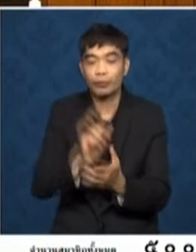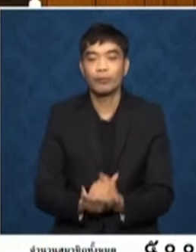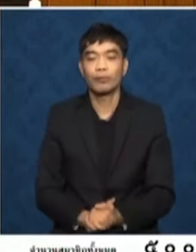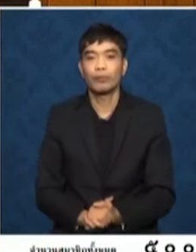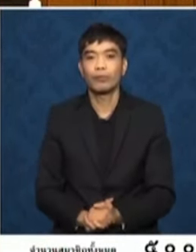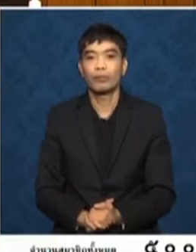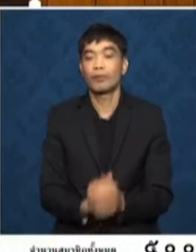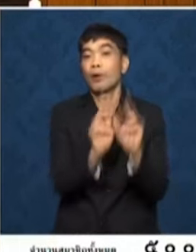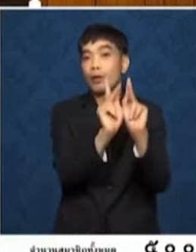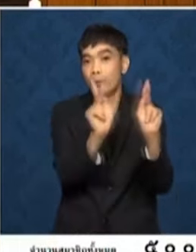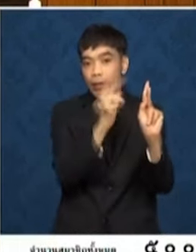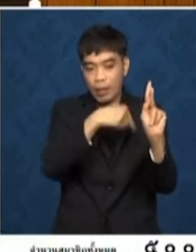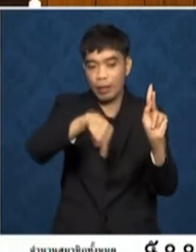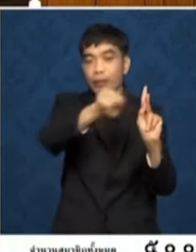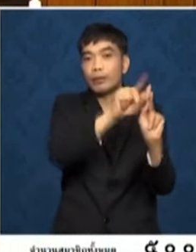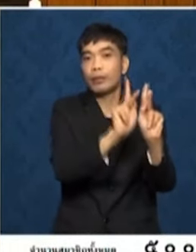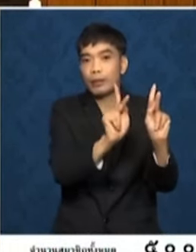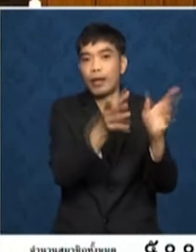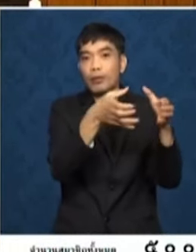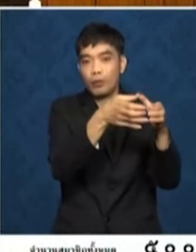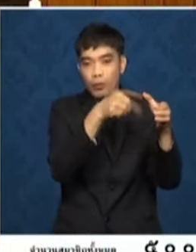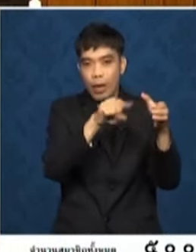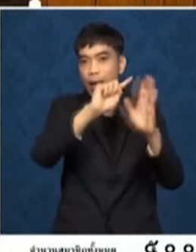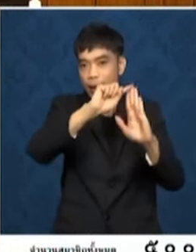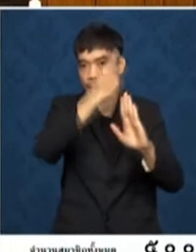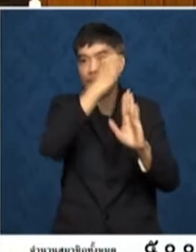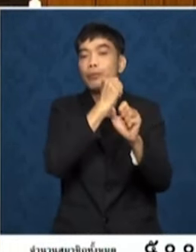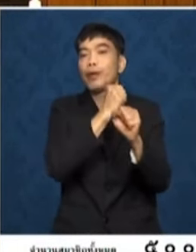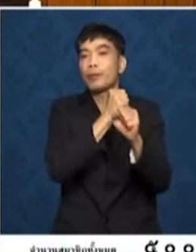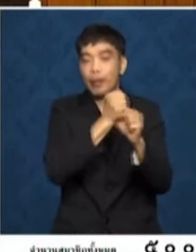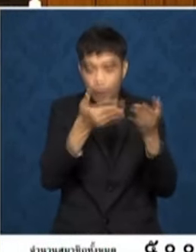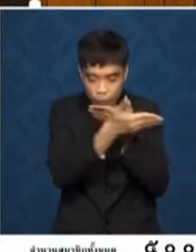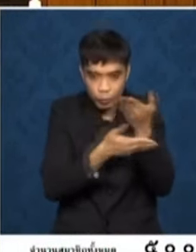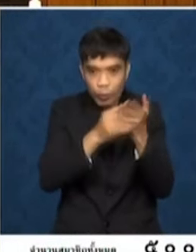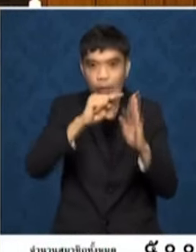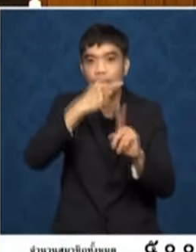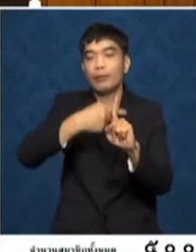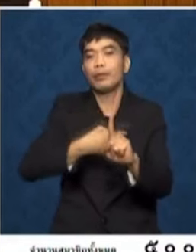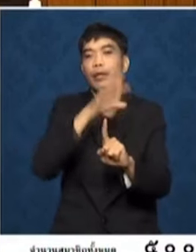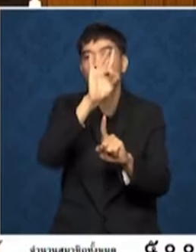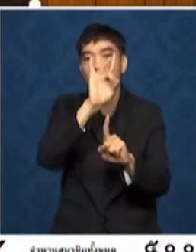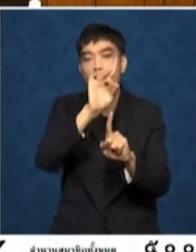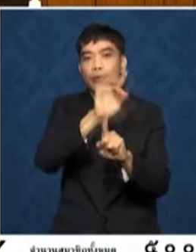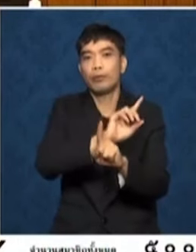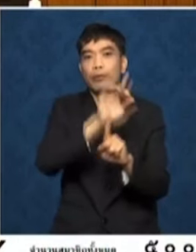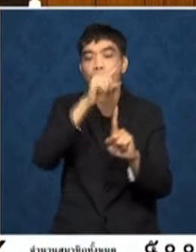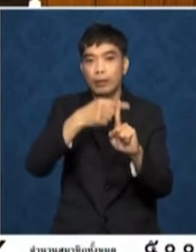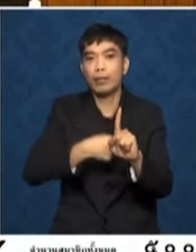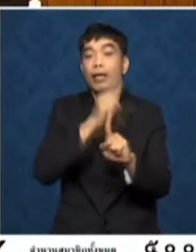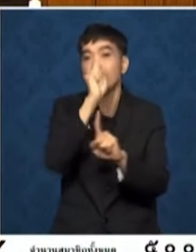ขณะกรมาธิการวศามัได้เร่พิจนาร่างพราชบัญัติตงแต่วัที่ 8 ม.ค. 2,167